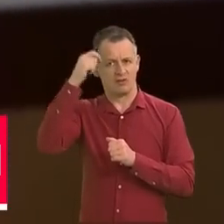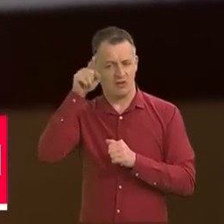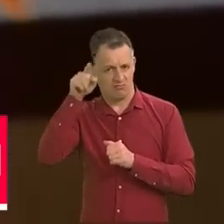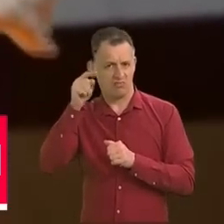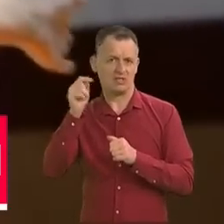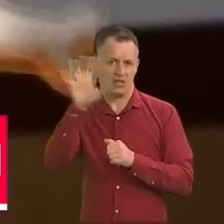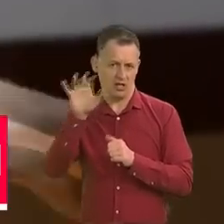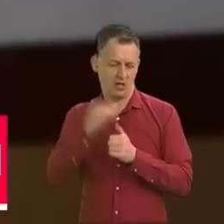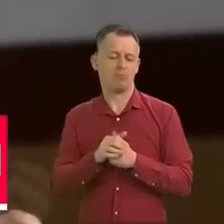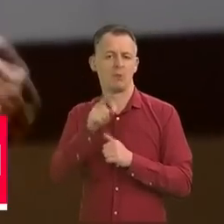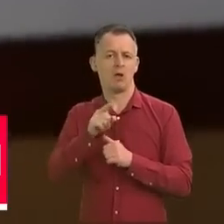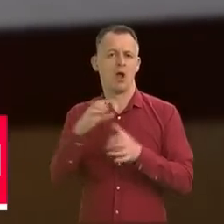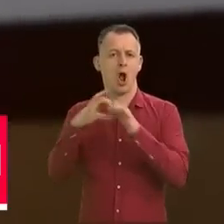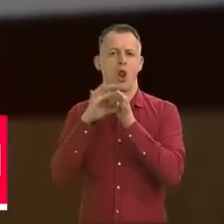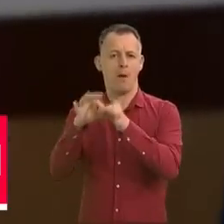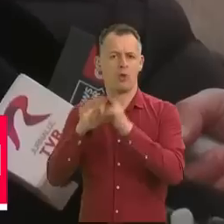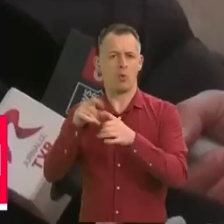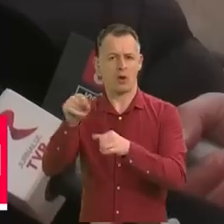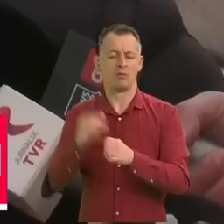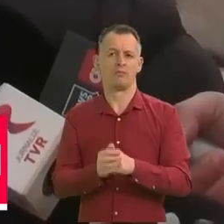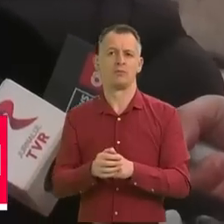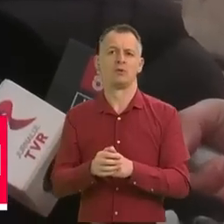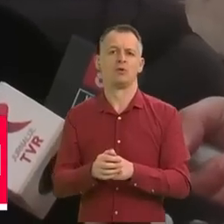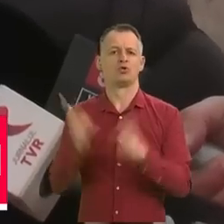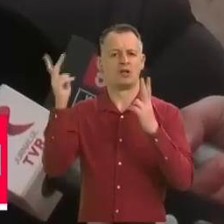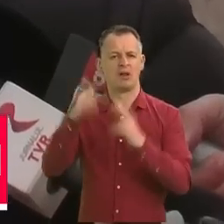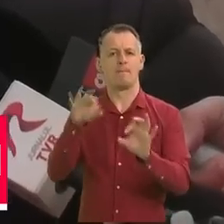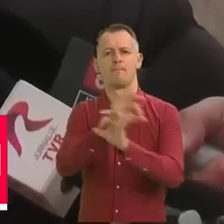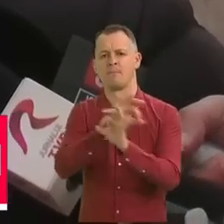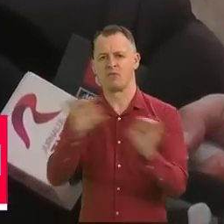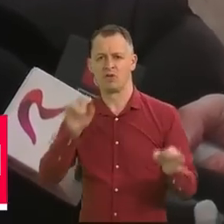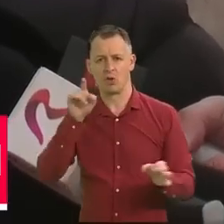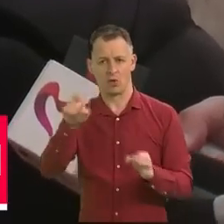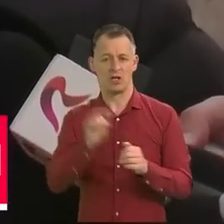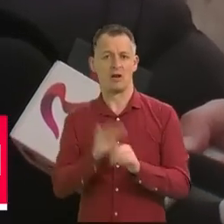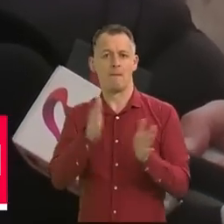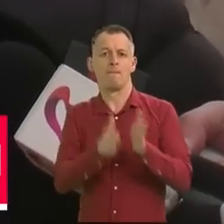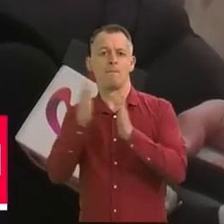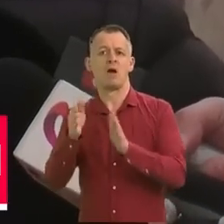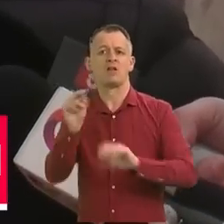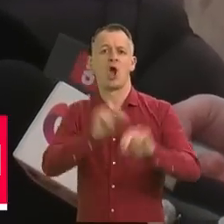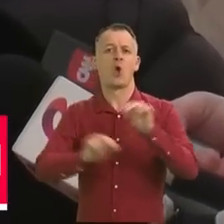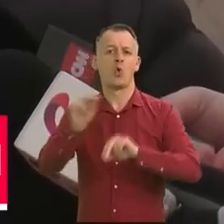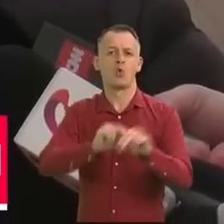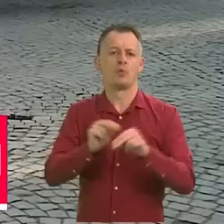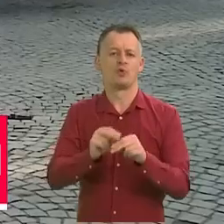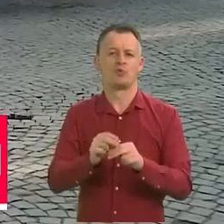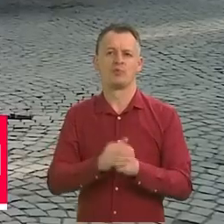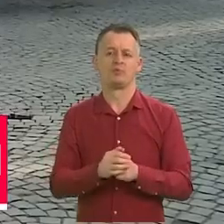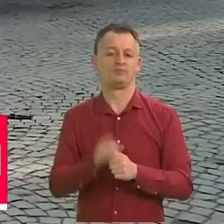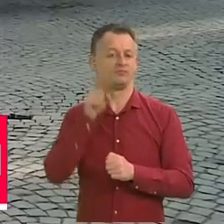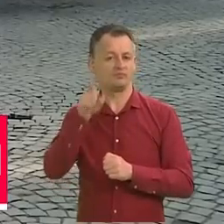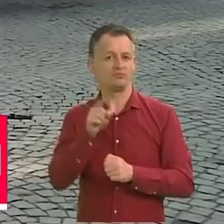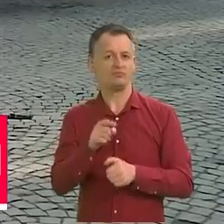cred eu, simbioza perfectă. El era partea clubului, nu doar un antrenor al clubului. Deși în